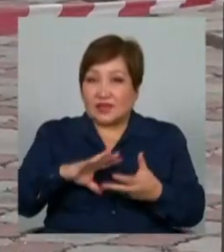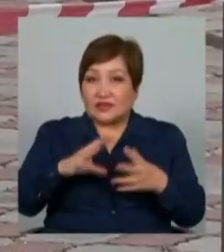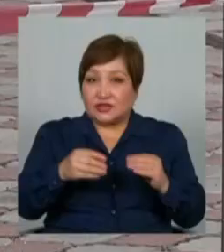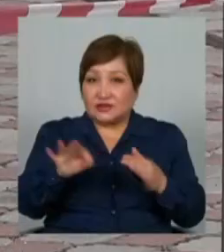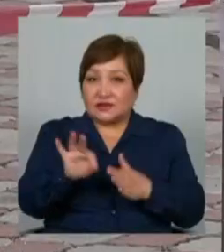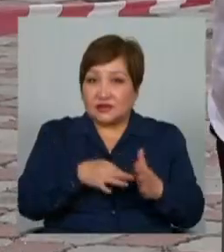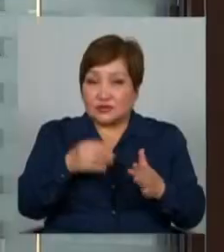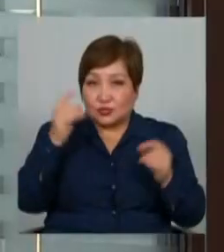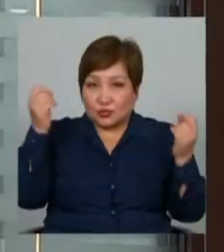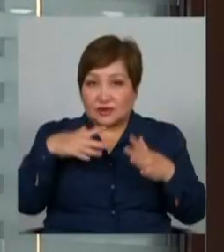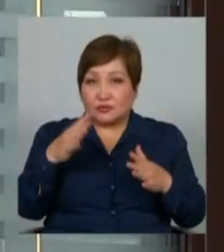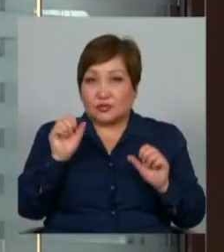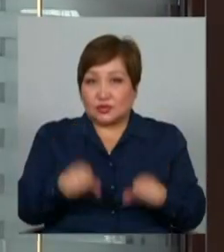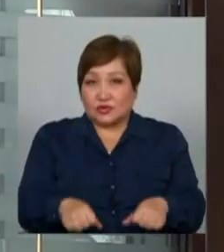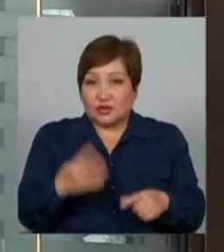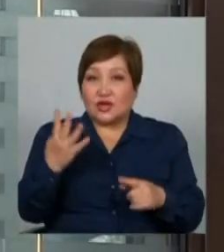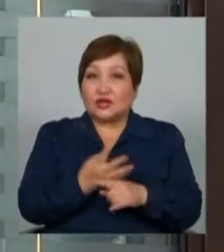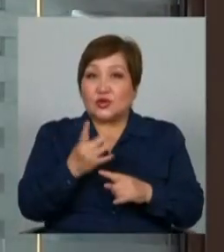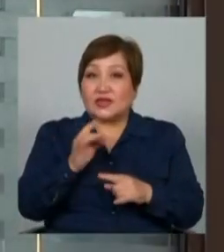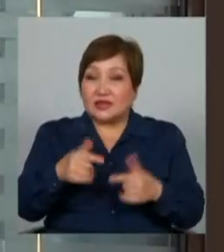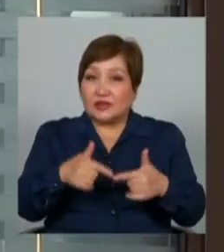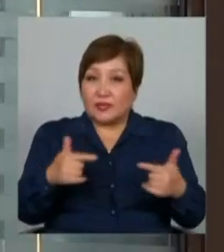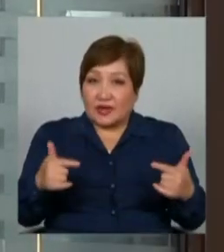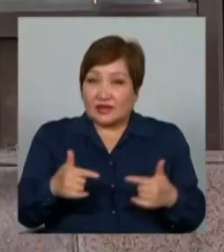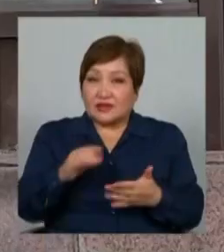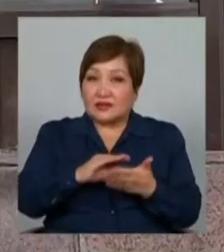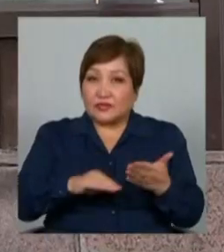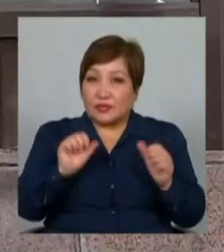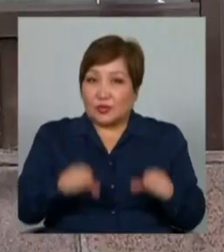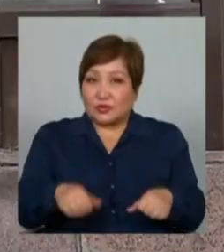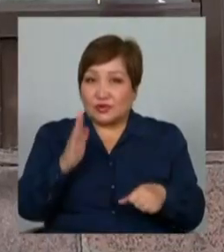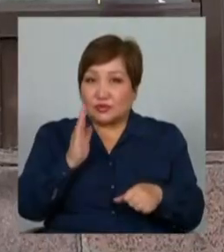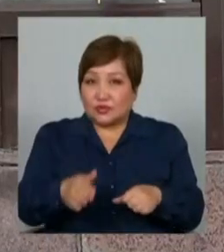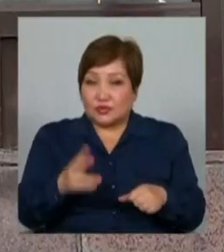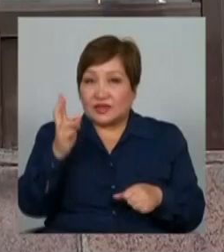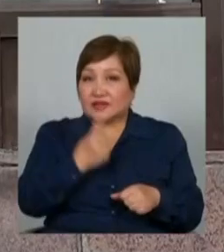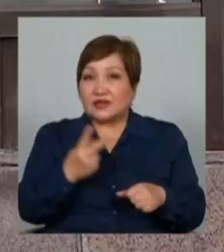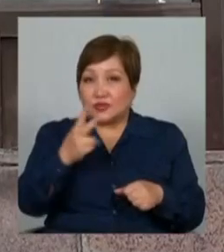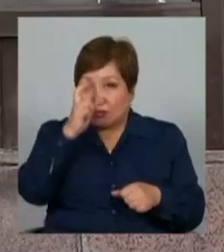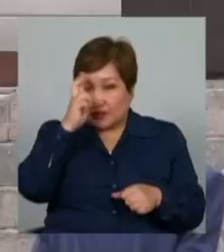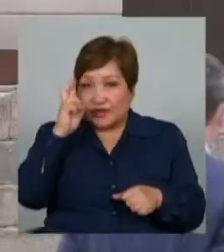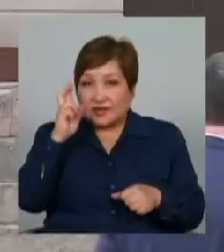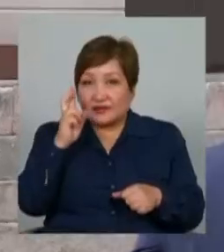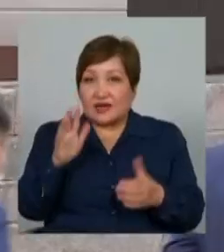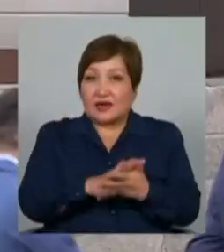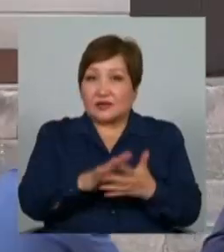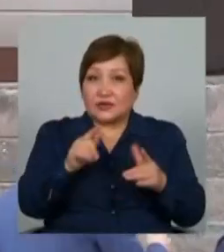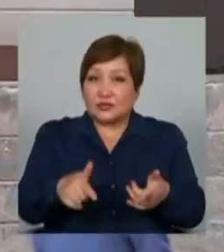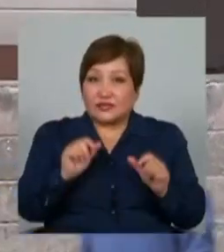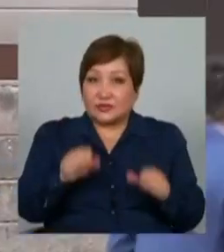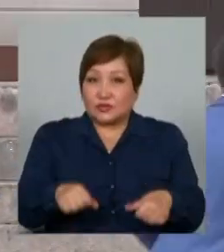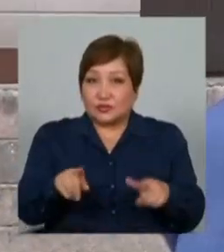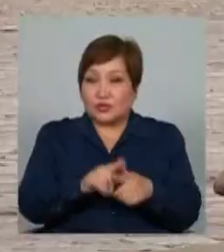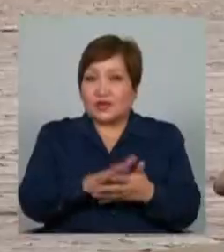оқушыларға емтиханды 4 рет тапсыруға мүмкіндік беріледі. Оның екеуінде мемлекеттік грантқа түсуге үміткер бола алады. Грант конкурсына